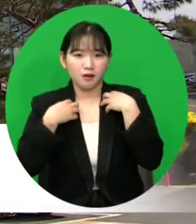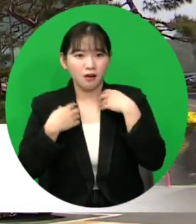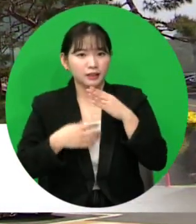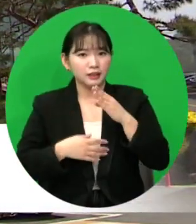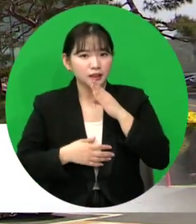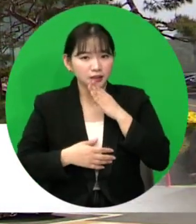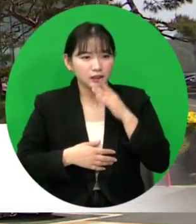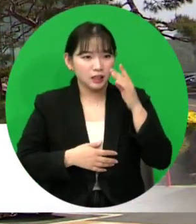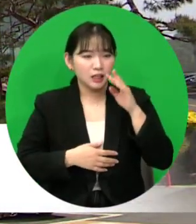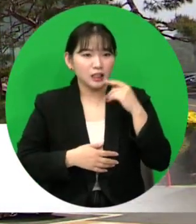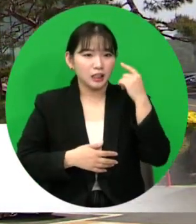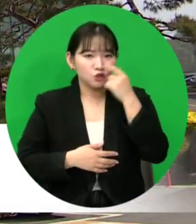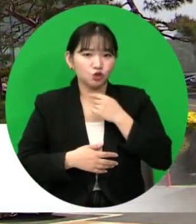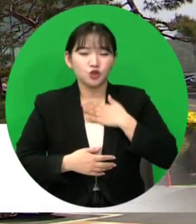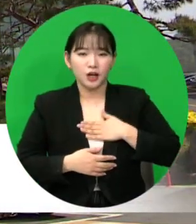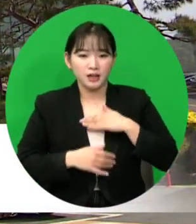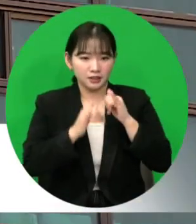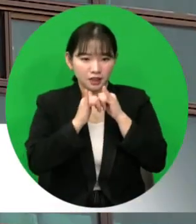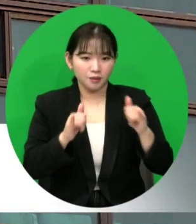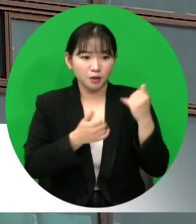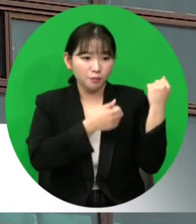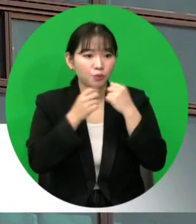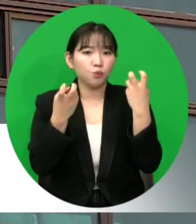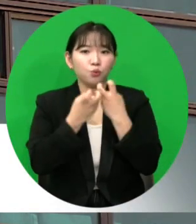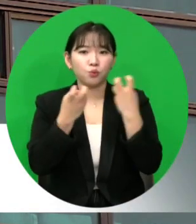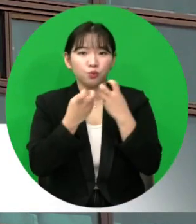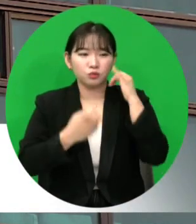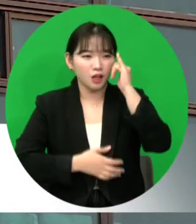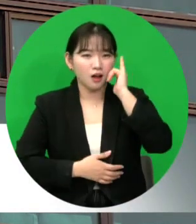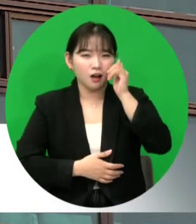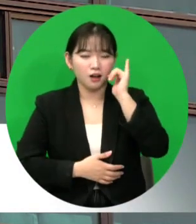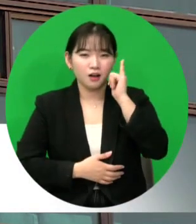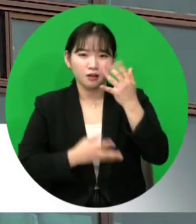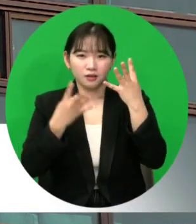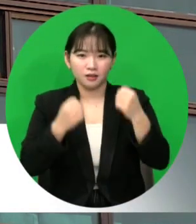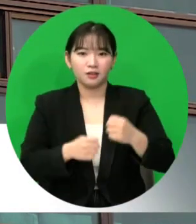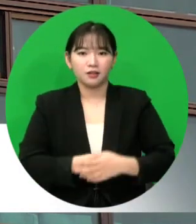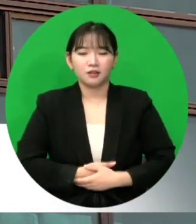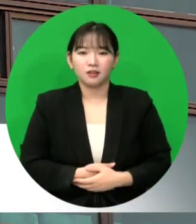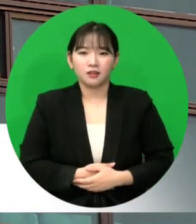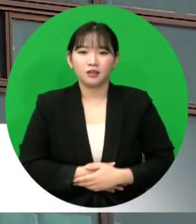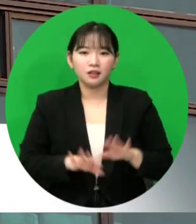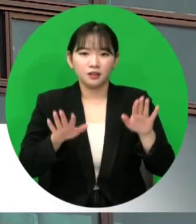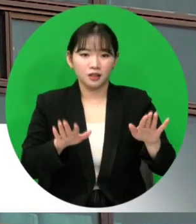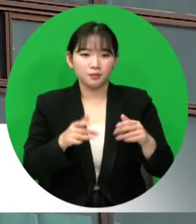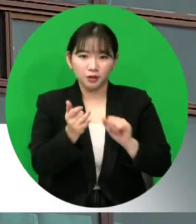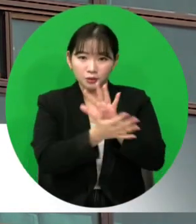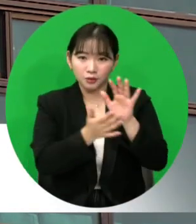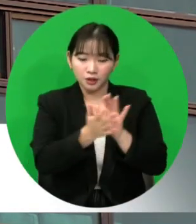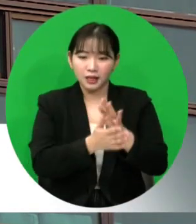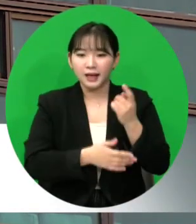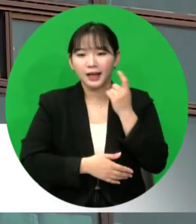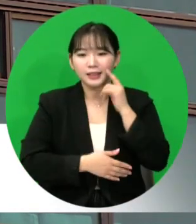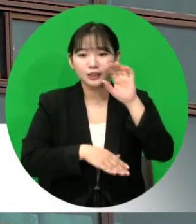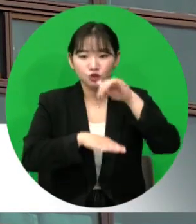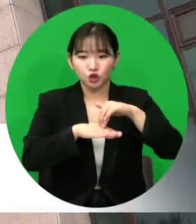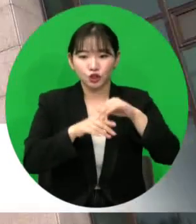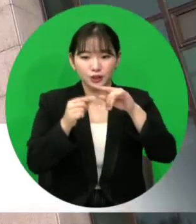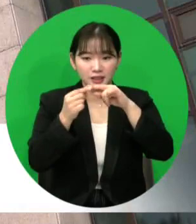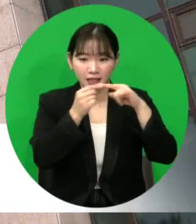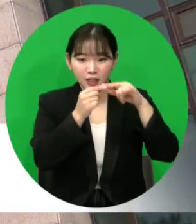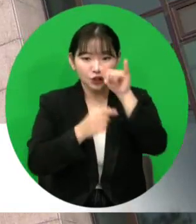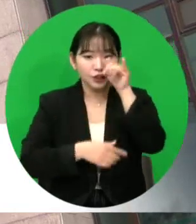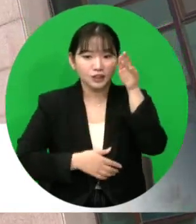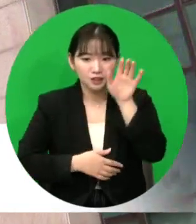실제 상황으로 착각한 주민들의 대피 문의 전화가 쏟아졌습니다 이번 소동은 모의 훈련이란 문구가